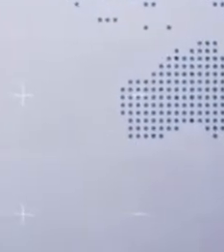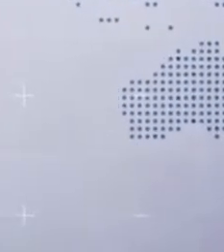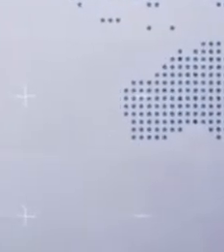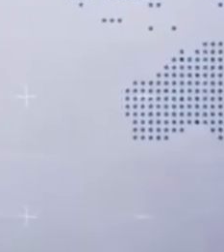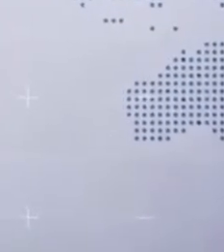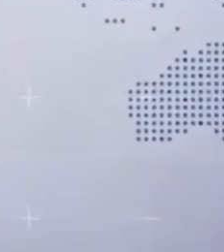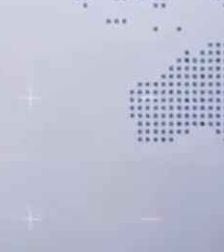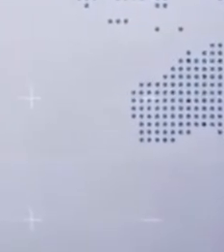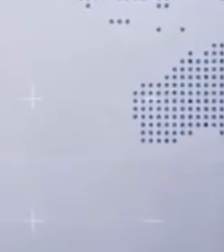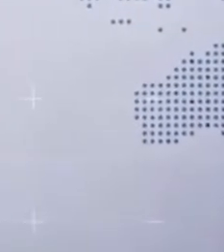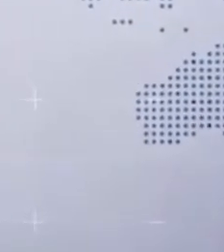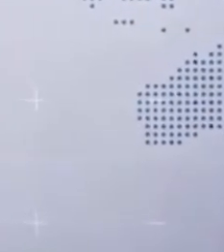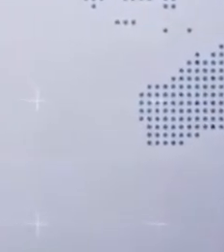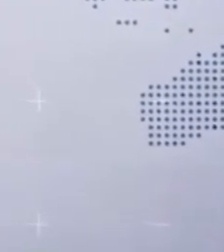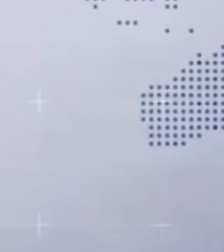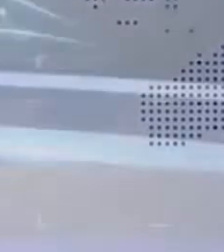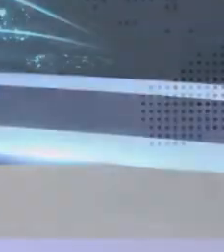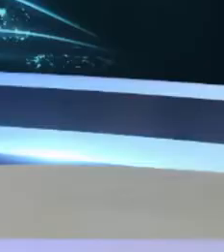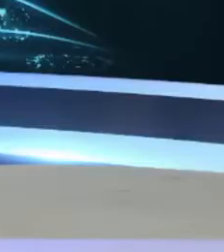으